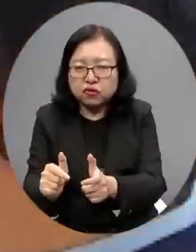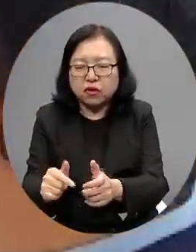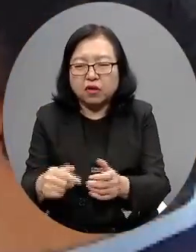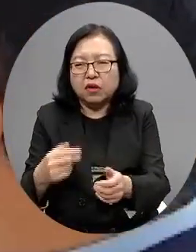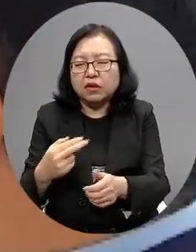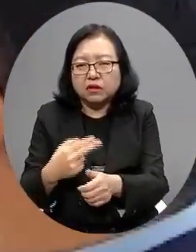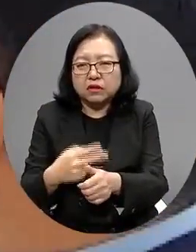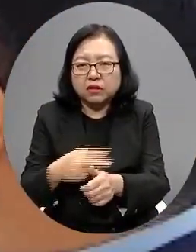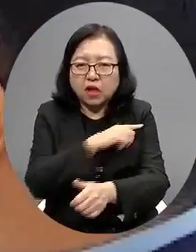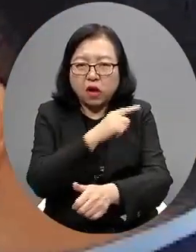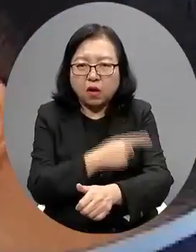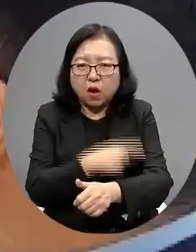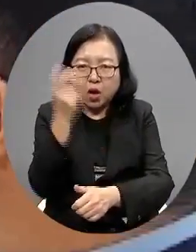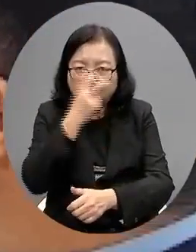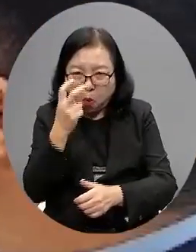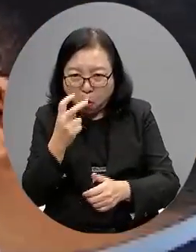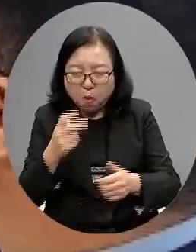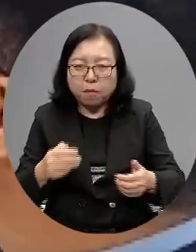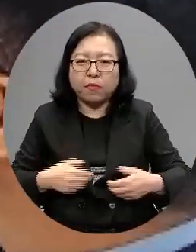절실하다고 밝혔습니다